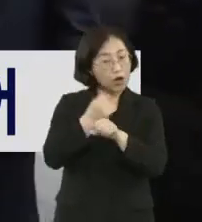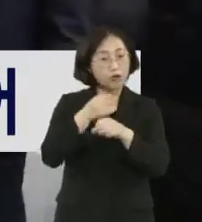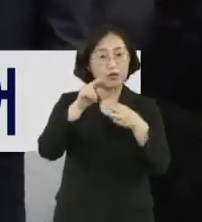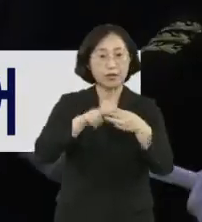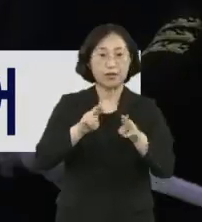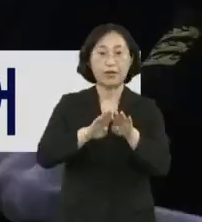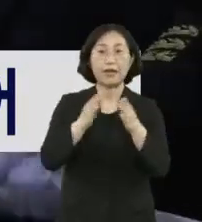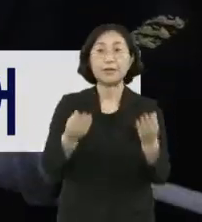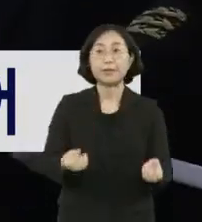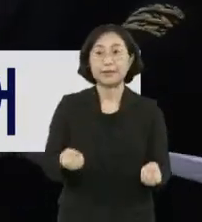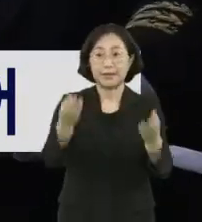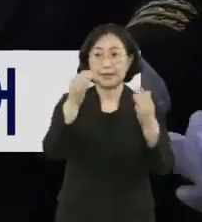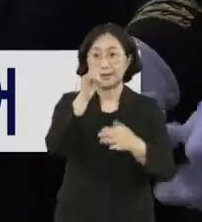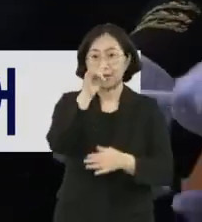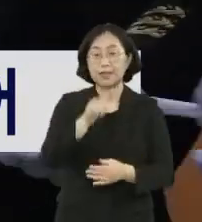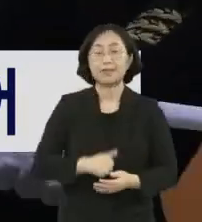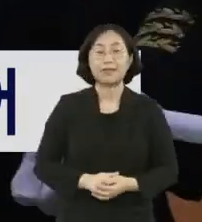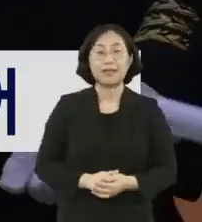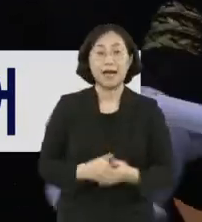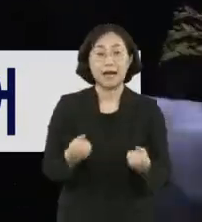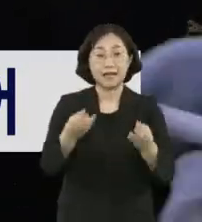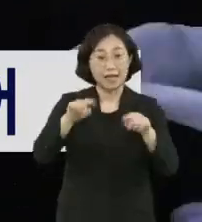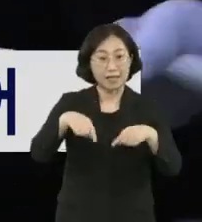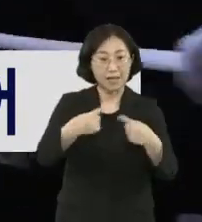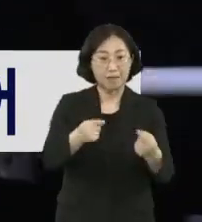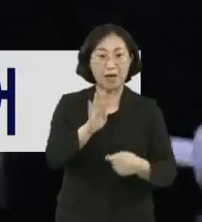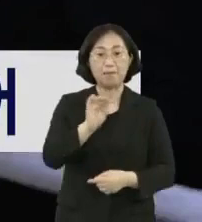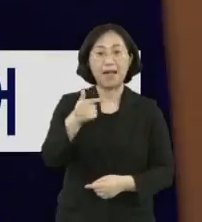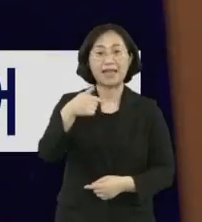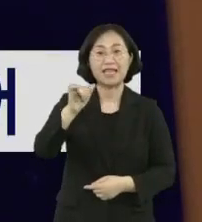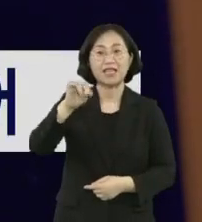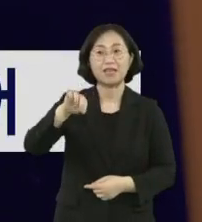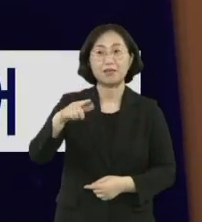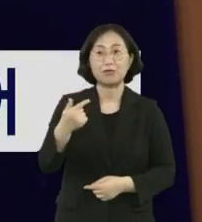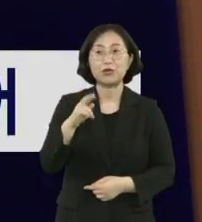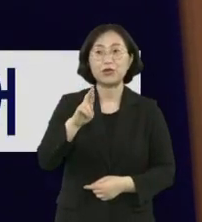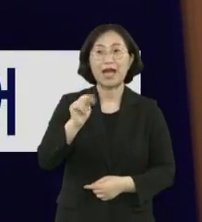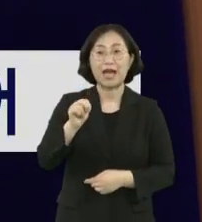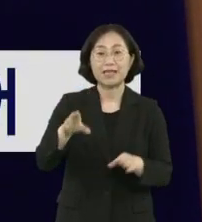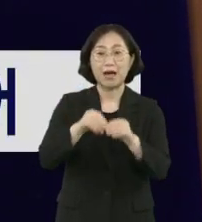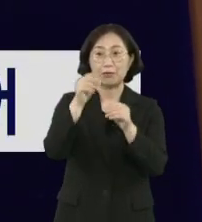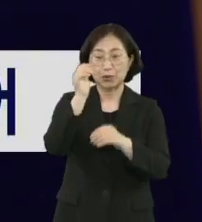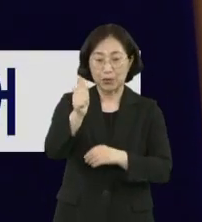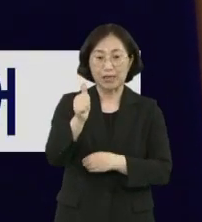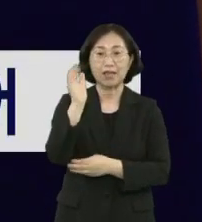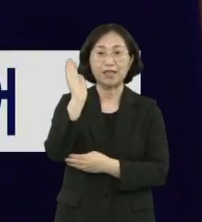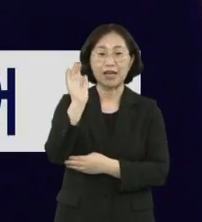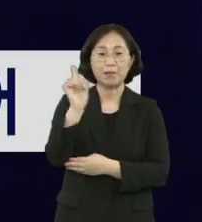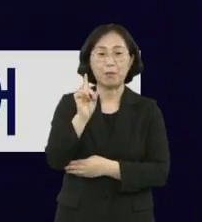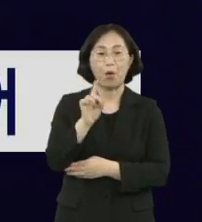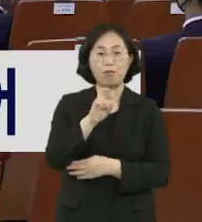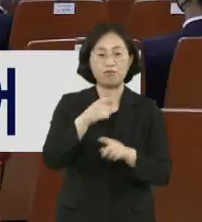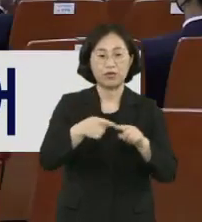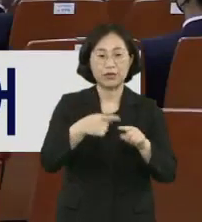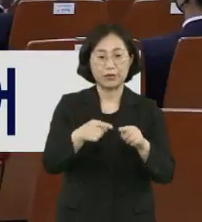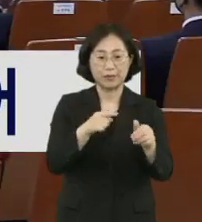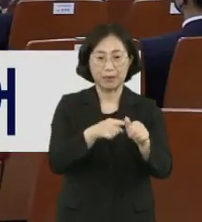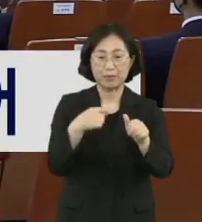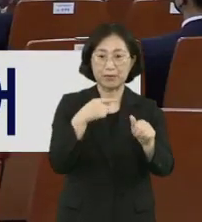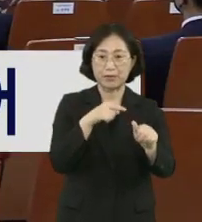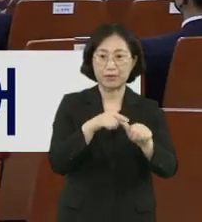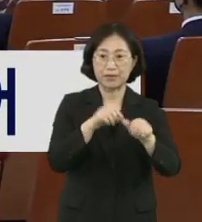국제대테러연구센터 개소식을 개최했습니다. 행사에 참여한 반기문 전 유엔 사무총장은 무기로는 테러범만